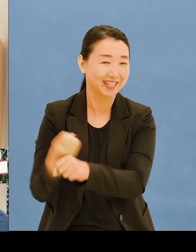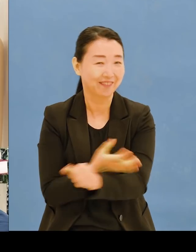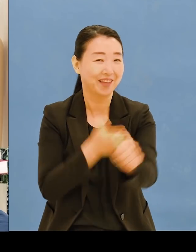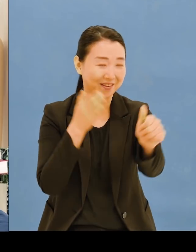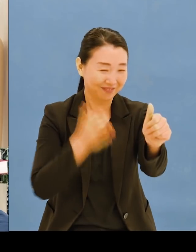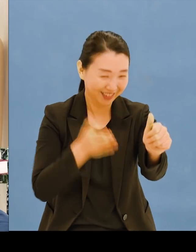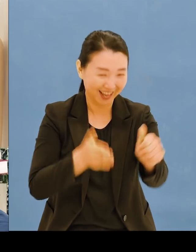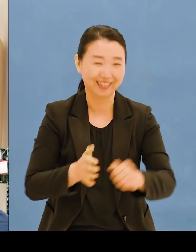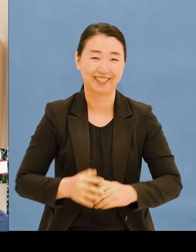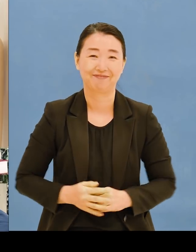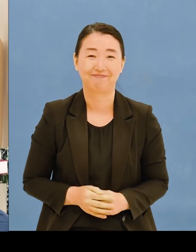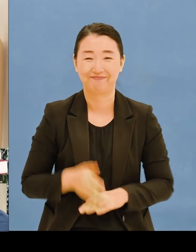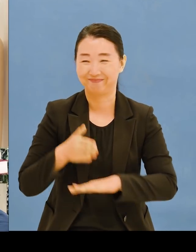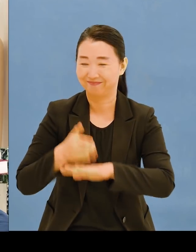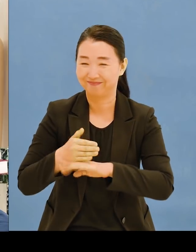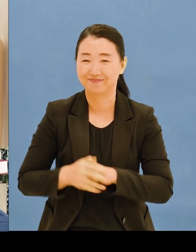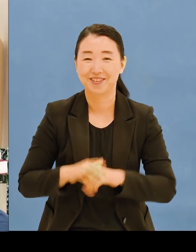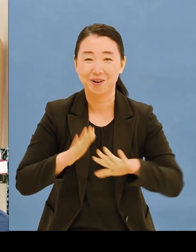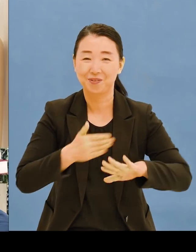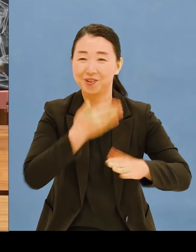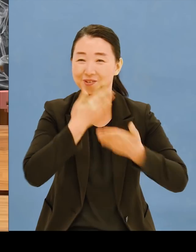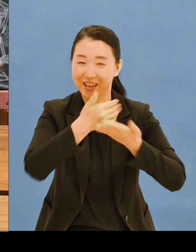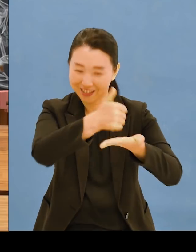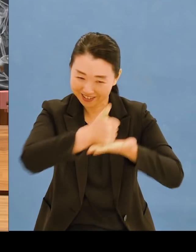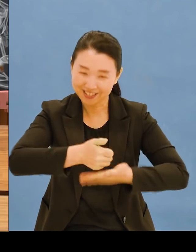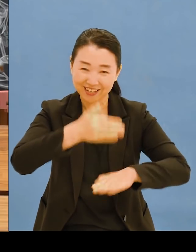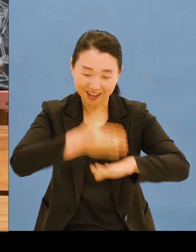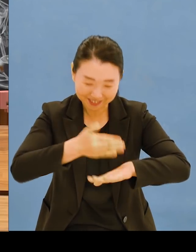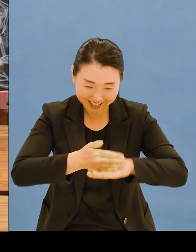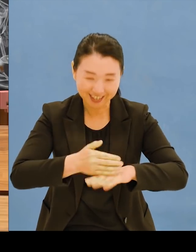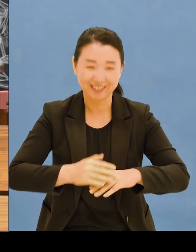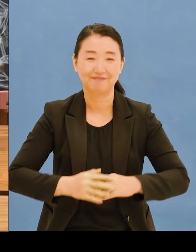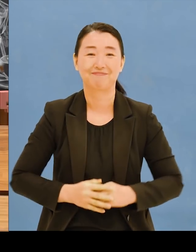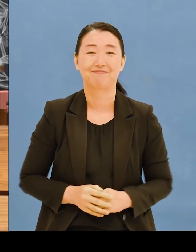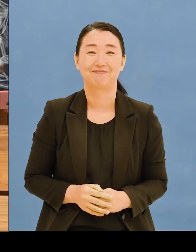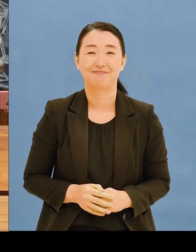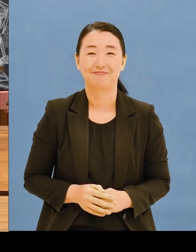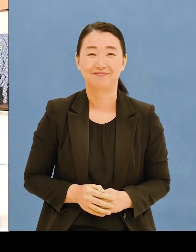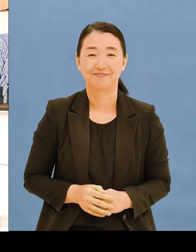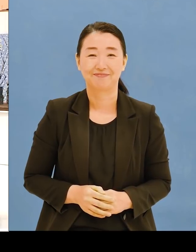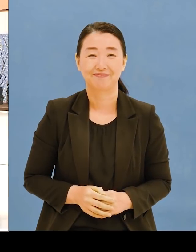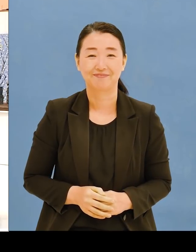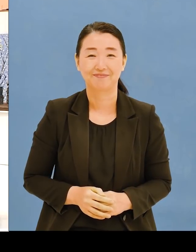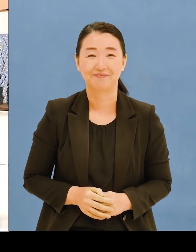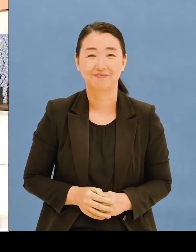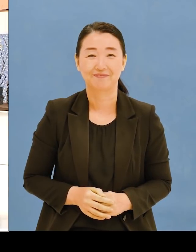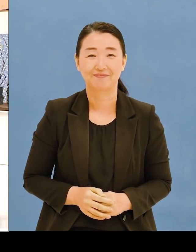주시기를 저희도 기도로 중보하겠습니다. 네, 감사합니다. 오늘 귀한 자리해 주셔서 고맙습니다. 네, 네, 감사합니다. 네.